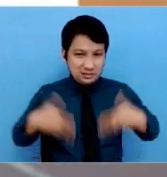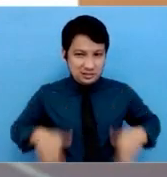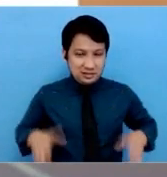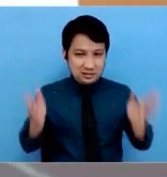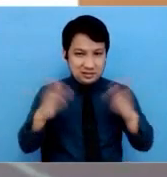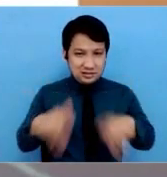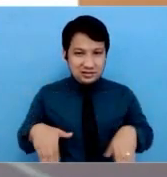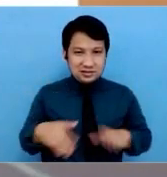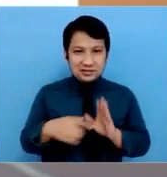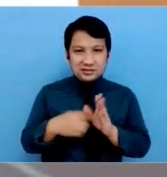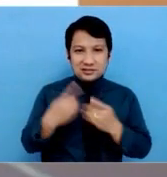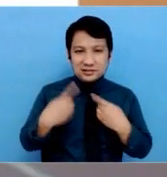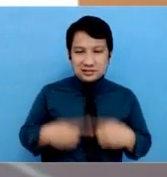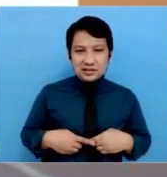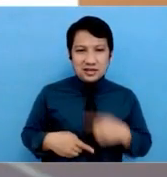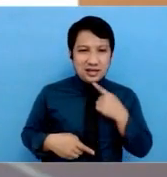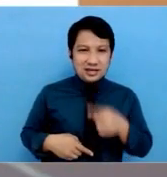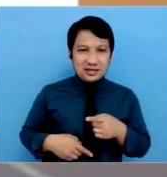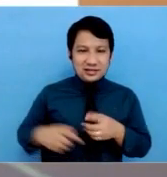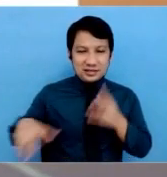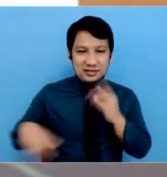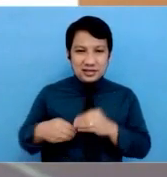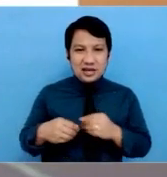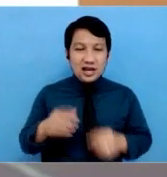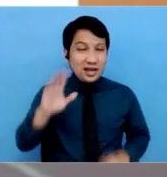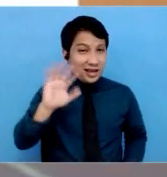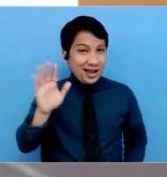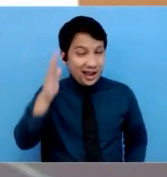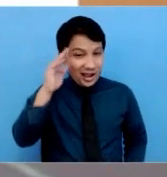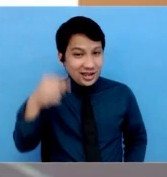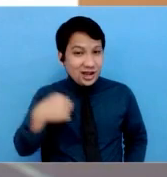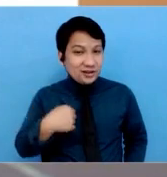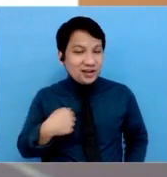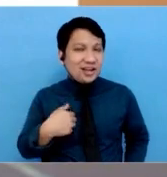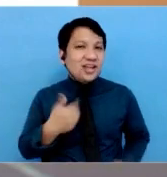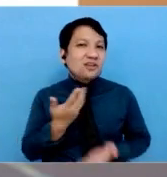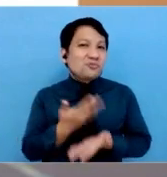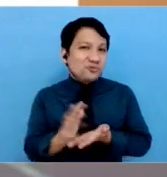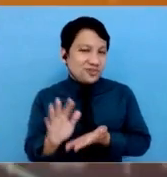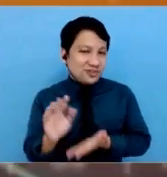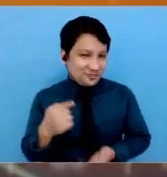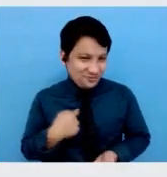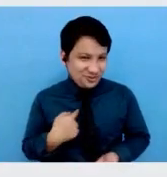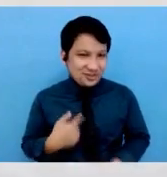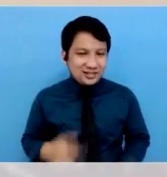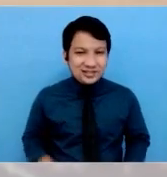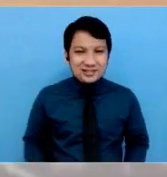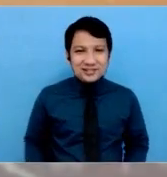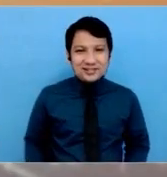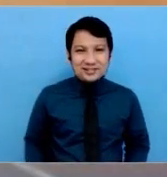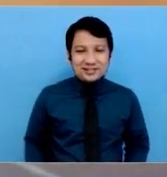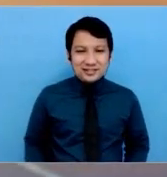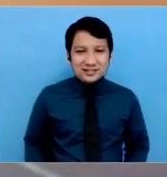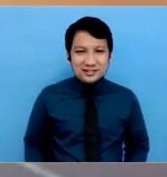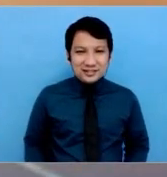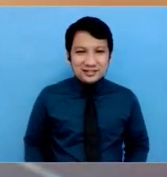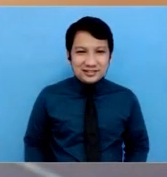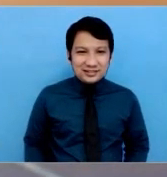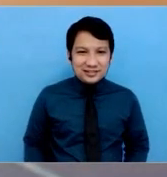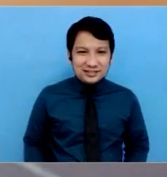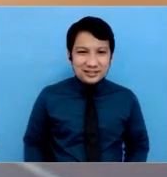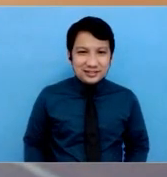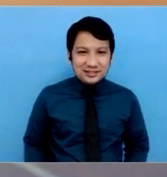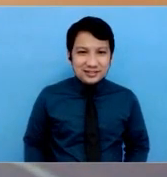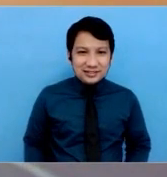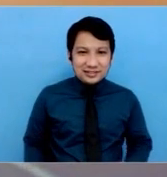stairs. Agaw pansin ang caption niyang, "Hi, ako nga pala yung sinayang mo." The next day, nag-post din si Will with